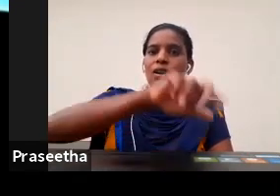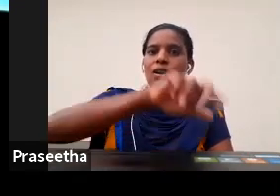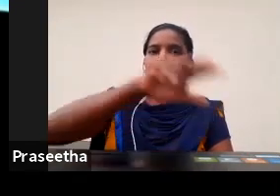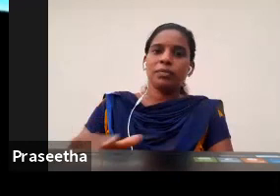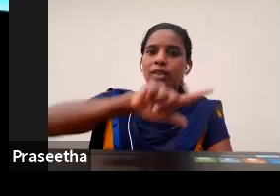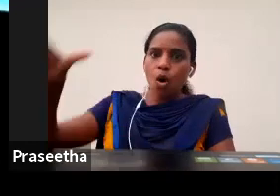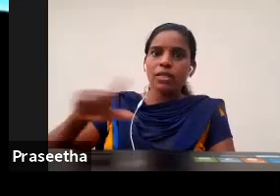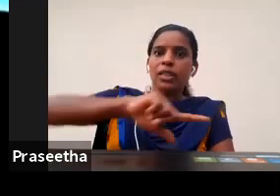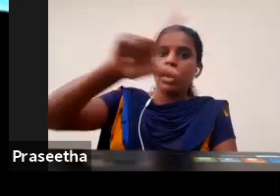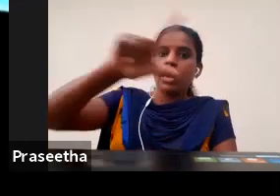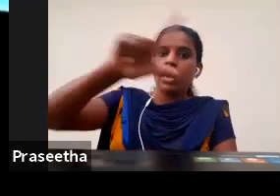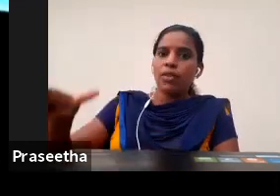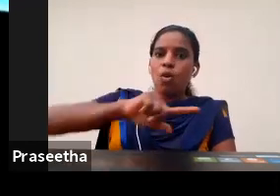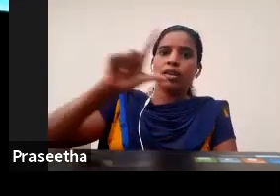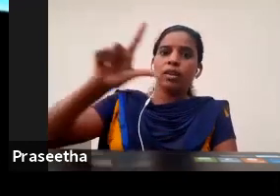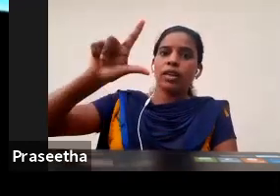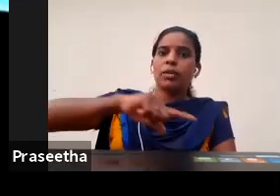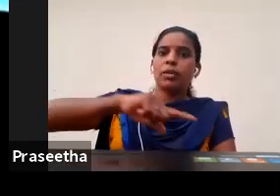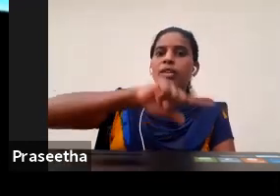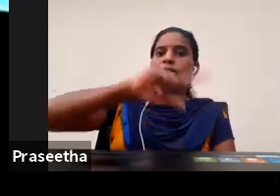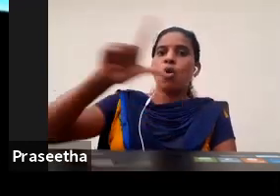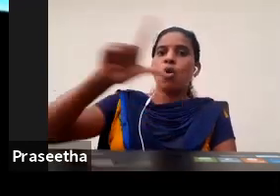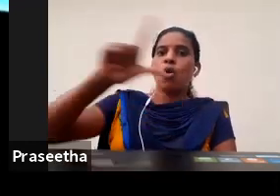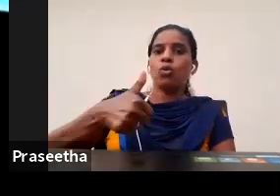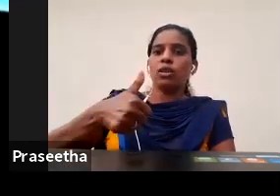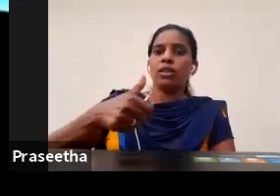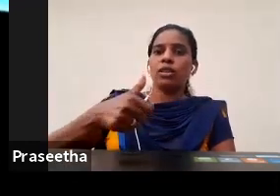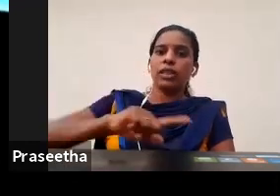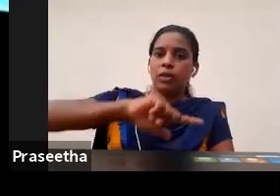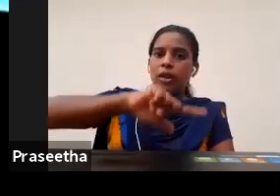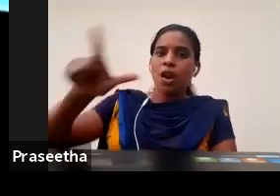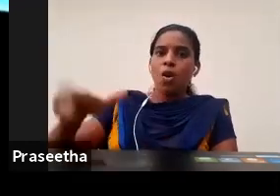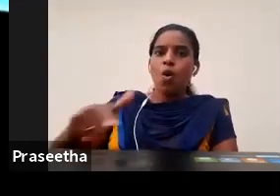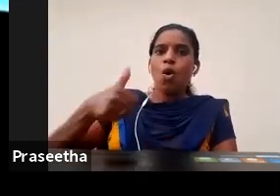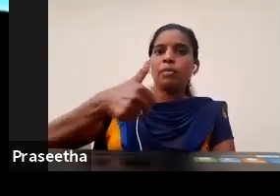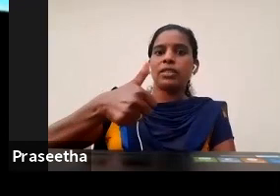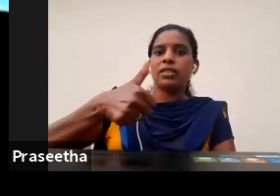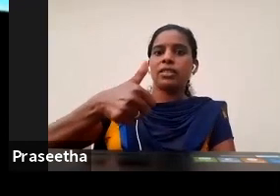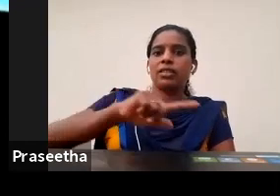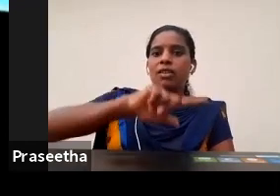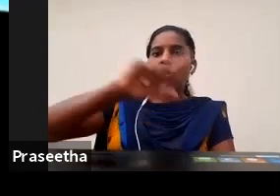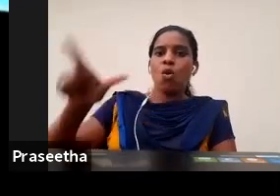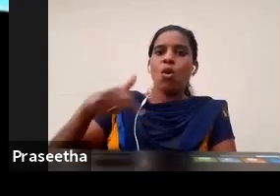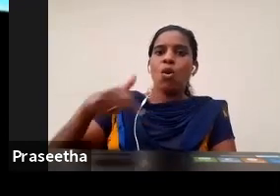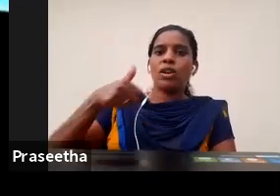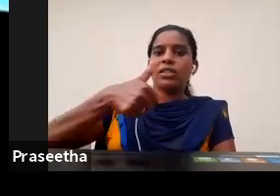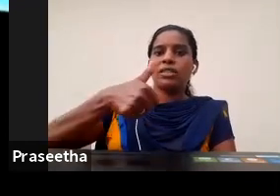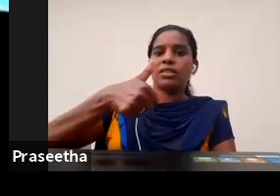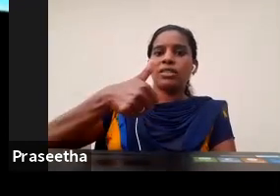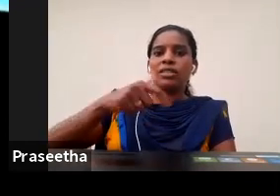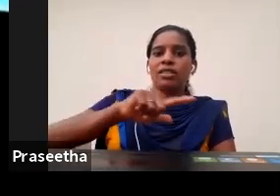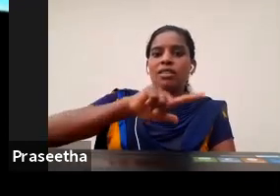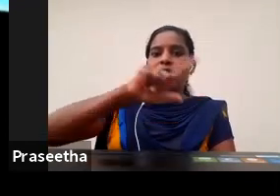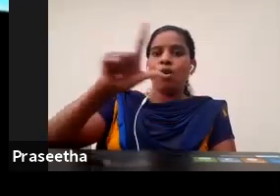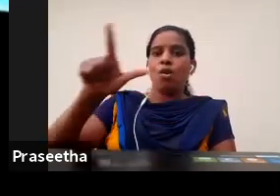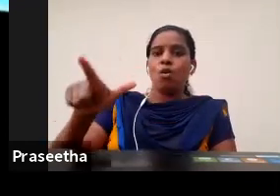ഓൾ എന്ന് പറയുന്നത് എല്ലാവരും, ഓൾ ഇങ്ങനെ ഈ കൈ പിടിച്ചിട്ട് ഓൾ ഗുഡ് എന്ന് പറയുന്ന പോലെ ഓൾ ദ ബെസ്റ്റ് ഓൾ ദ